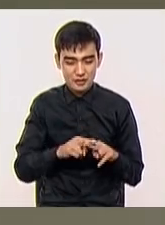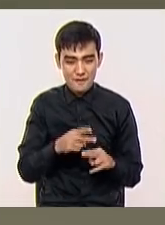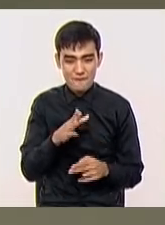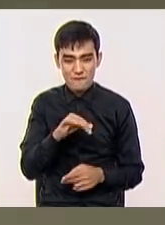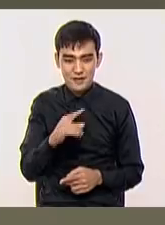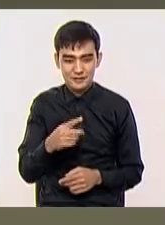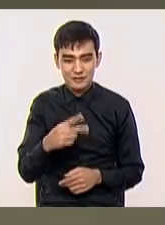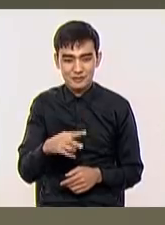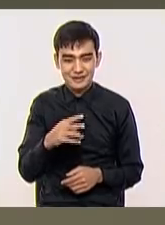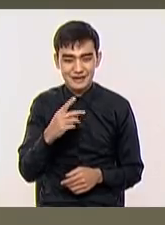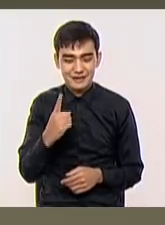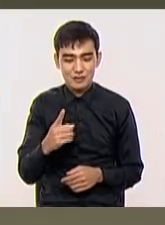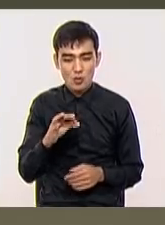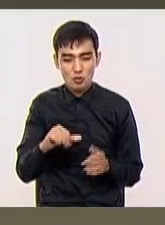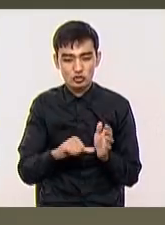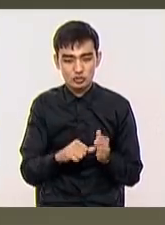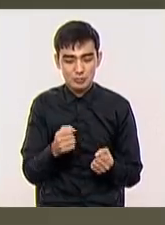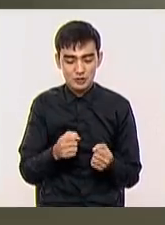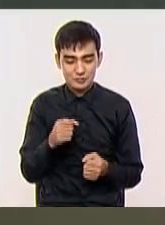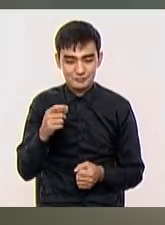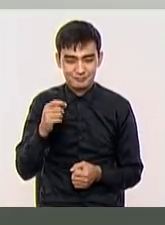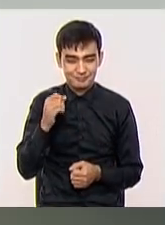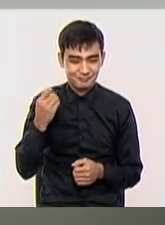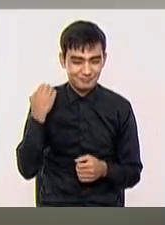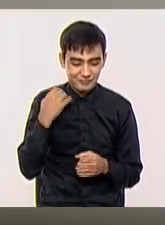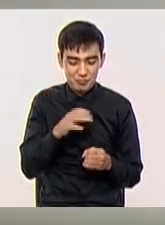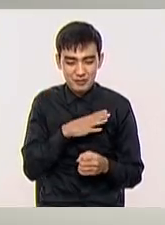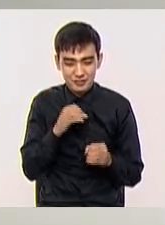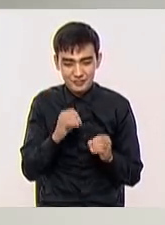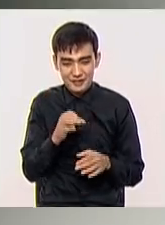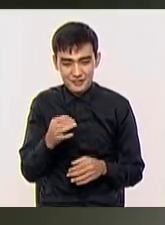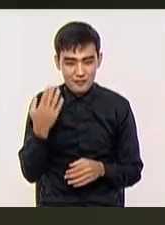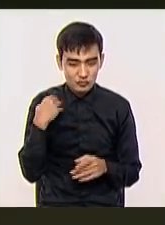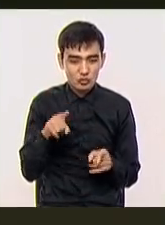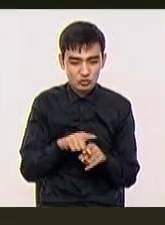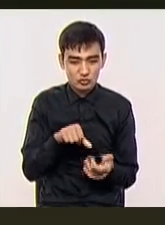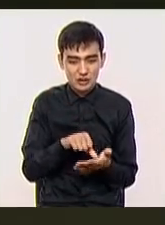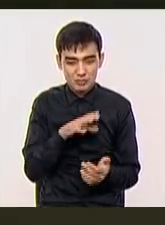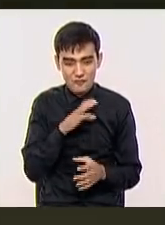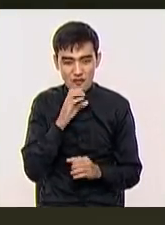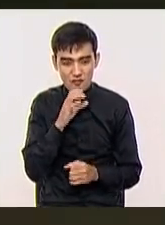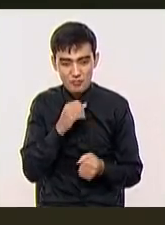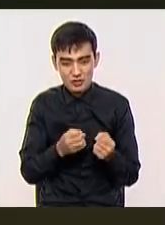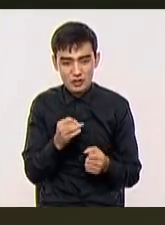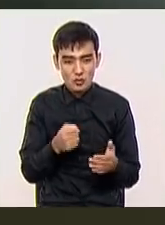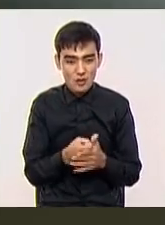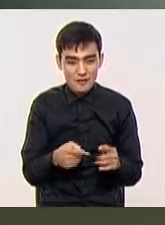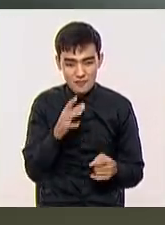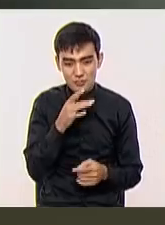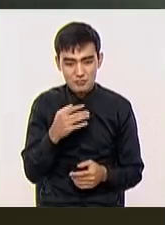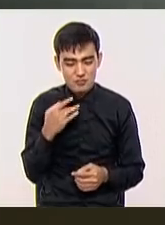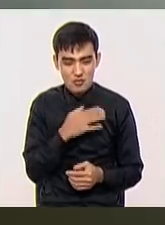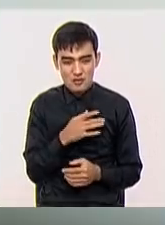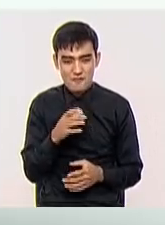ВАЗ 2106 көлігінің артқы орындығына сыйғызған. Оның бұдан басқа да мал ұрлығына қатысы бар екендігі анықталды. Осыған дейін де талай тайлар